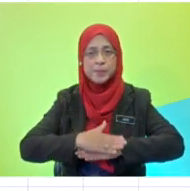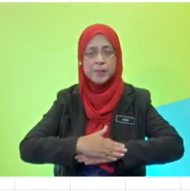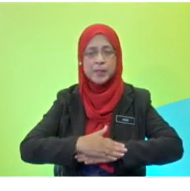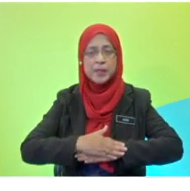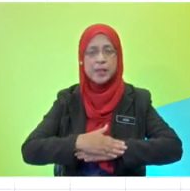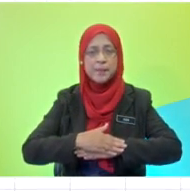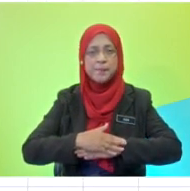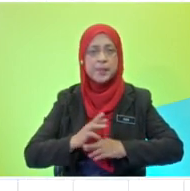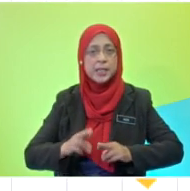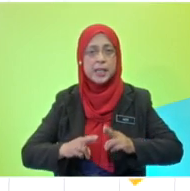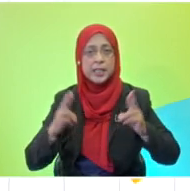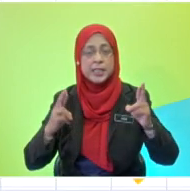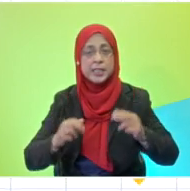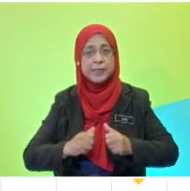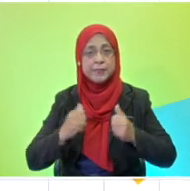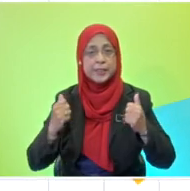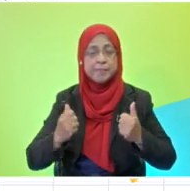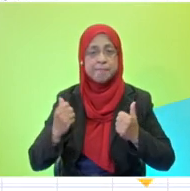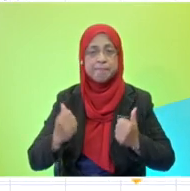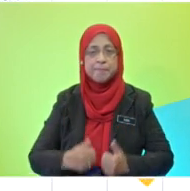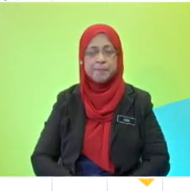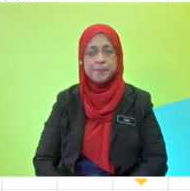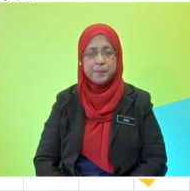sunah hari raya Idul Fitri